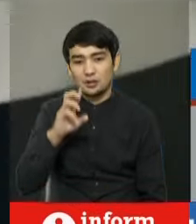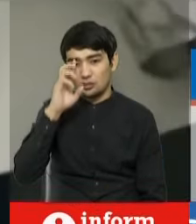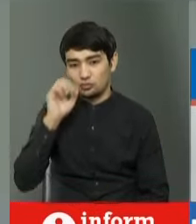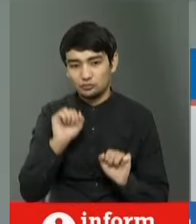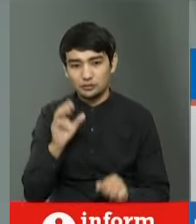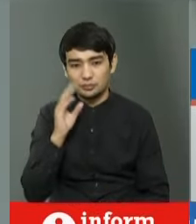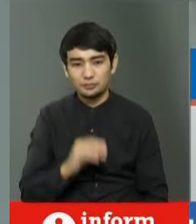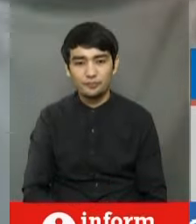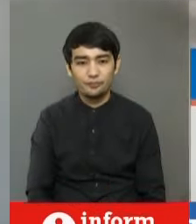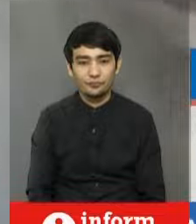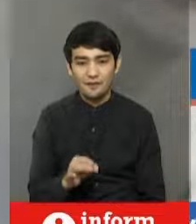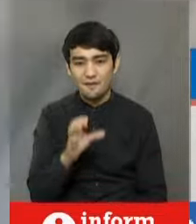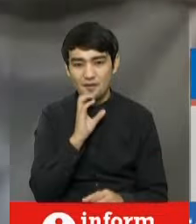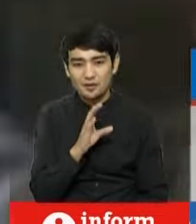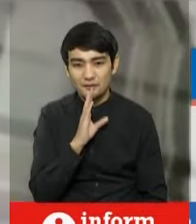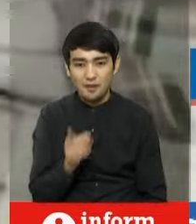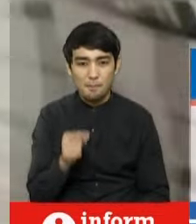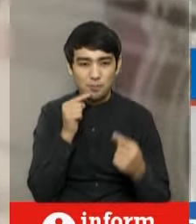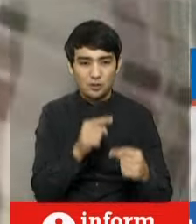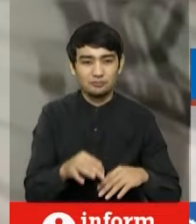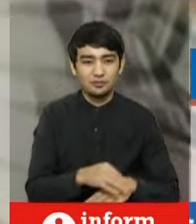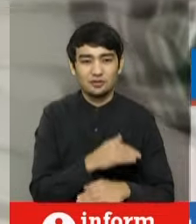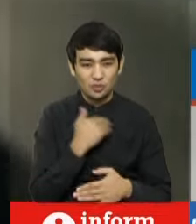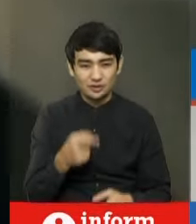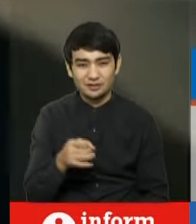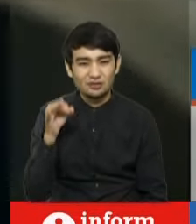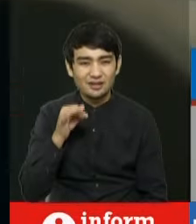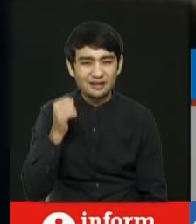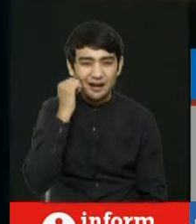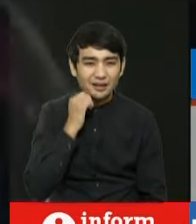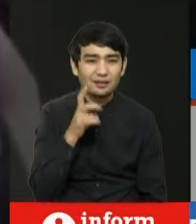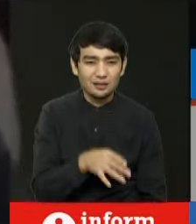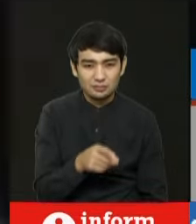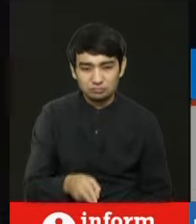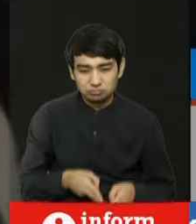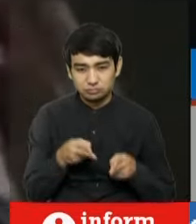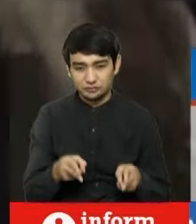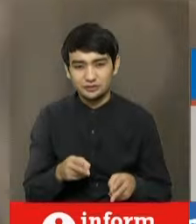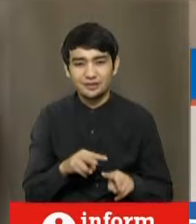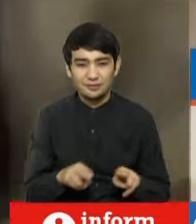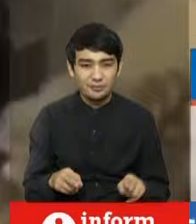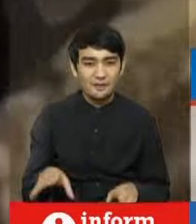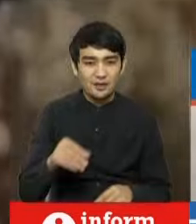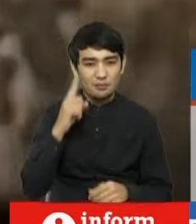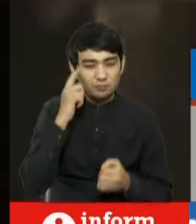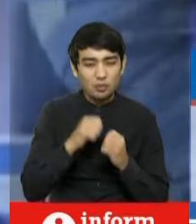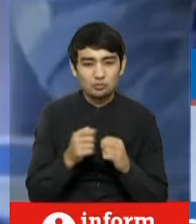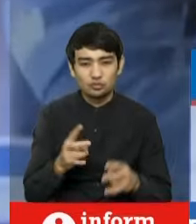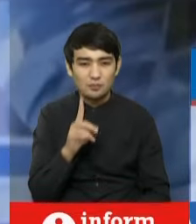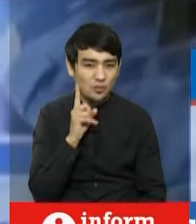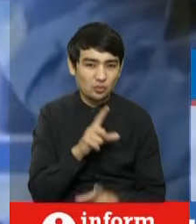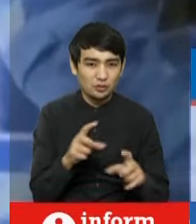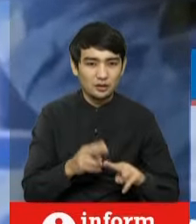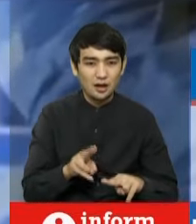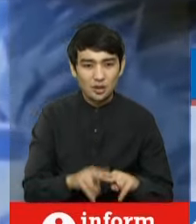государство. Кража невесты, если она против брака, это не старинный обычай, а преступление. Именно об этом стоит помнить молодым людям,